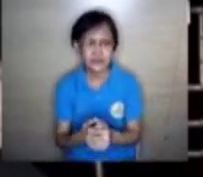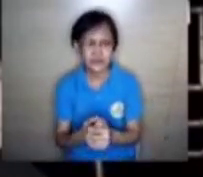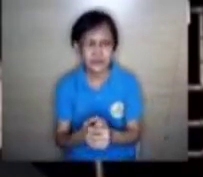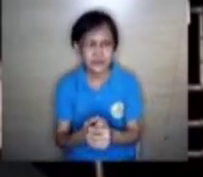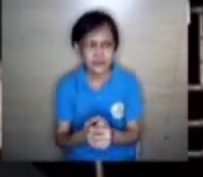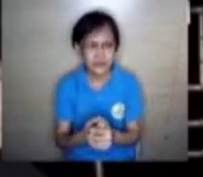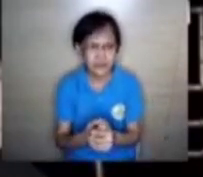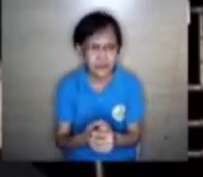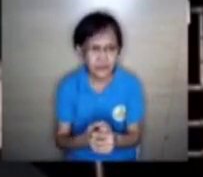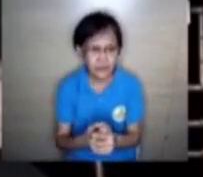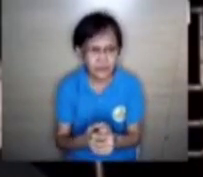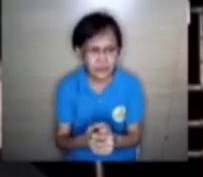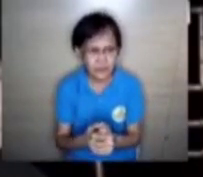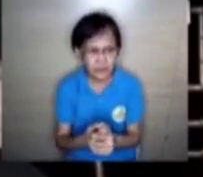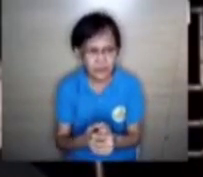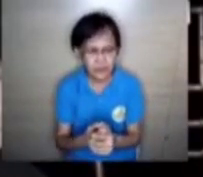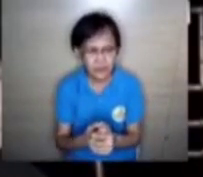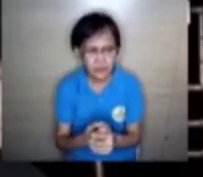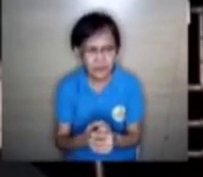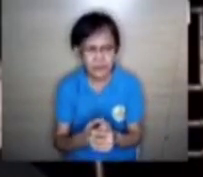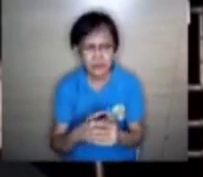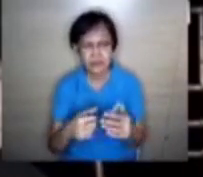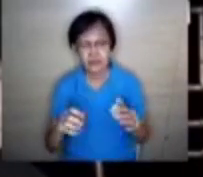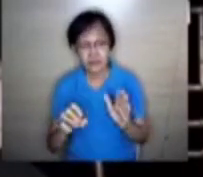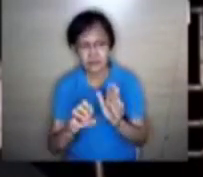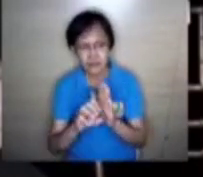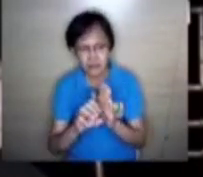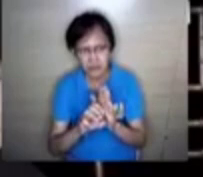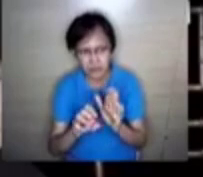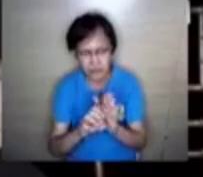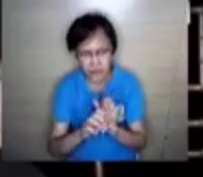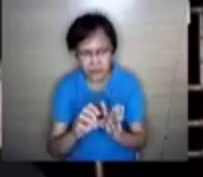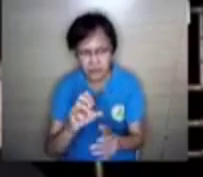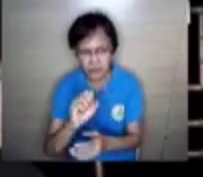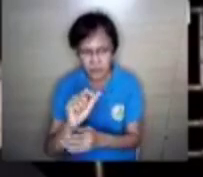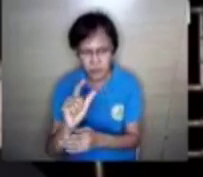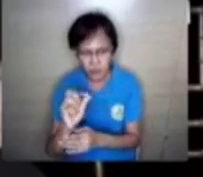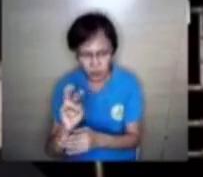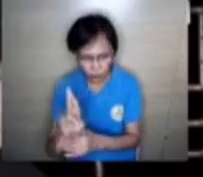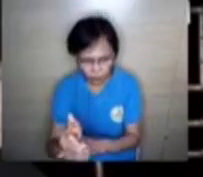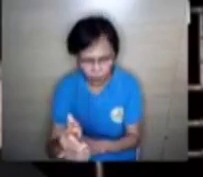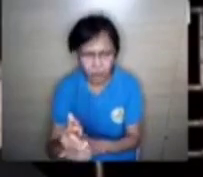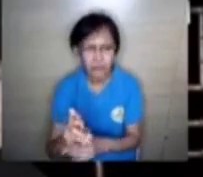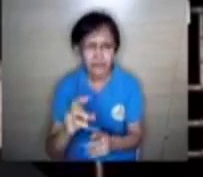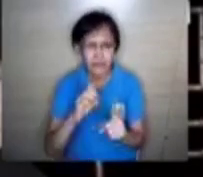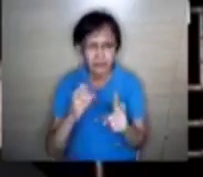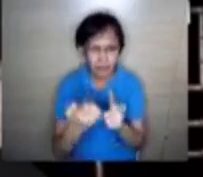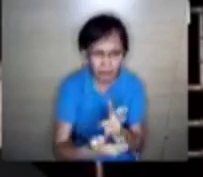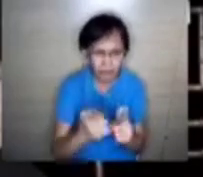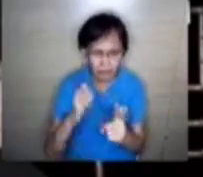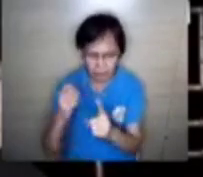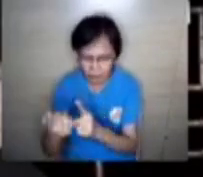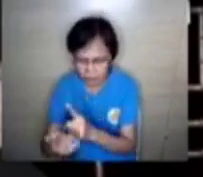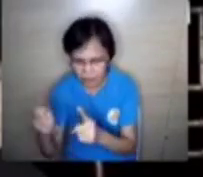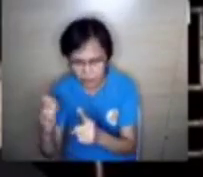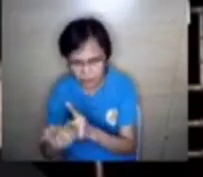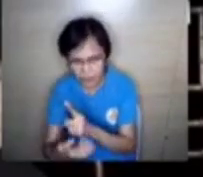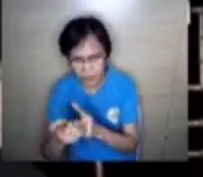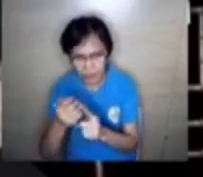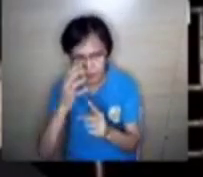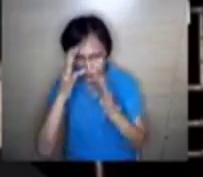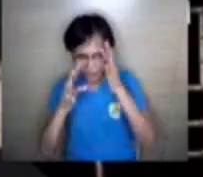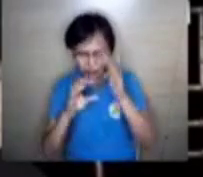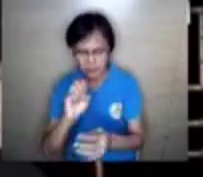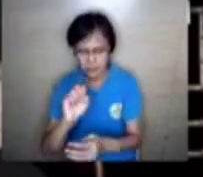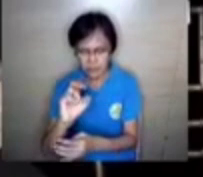On a slightly different note, pati yung mga gumawa ng ghost scholars natin, dalawa po sila, halos 100 scholars ang